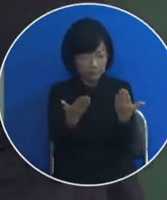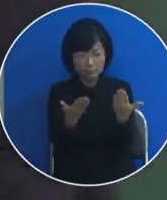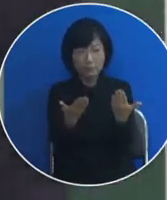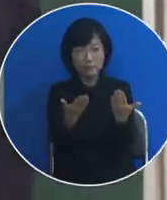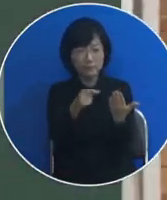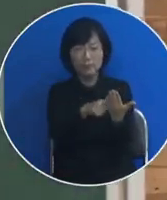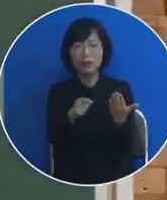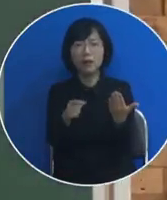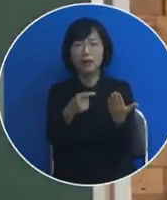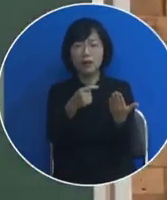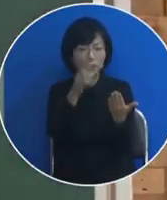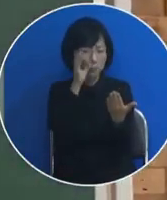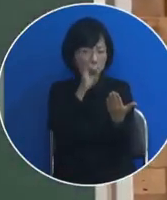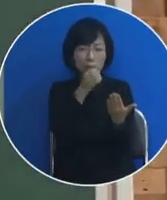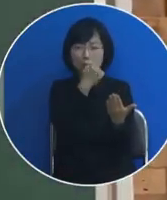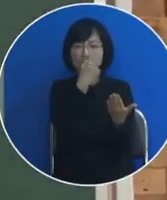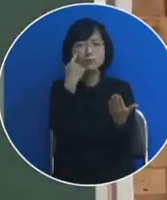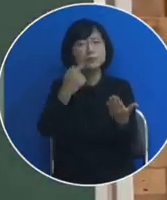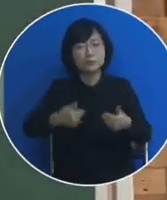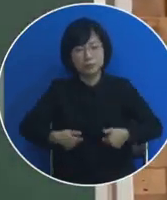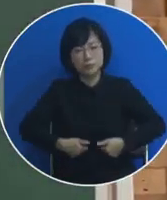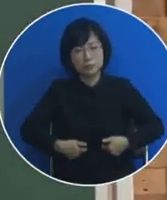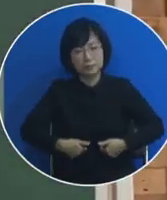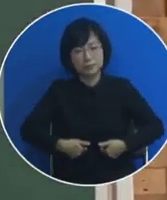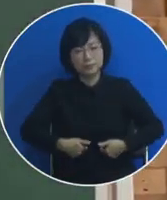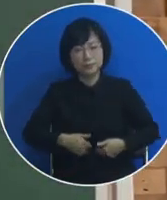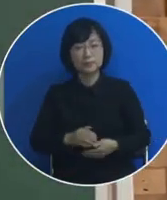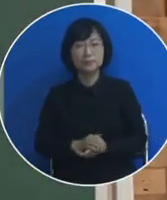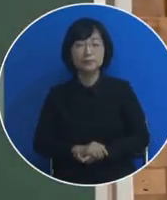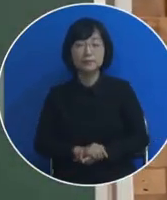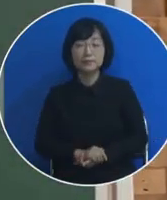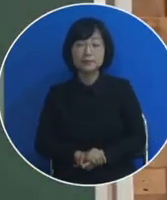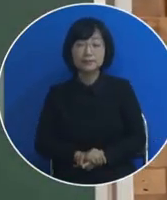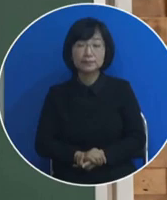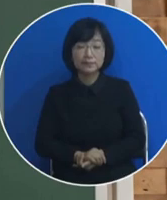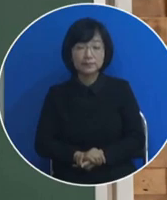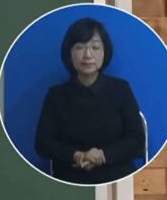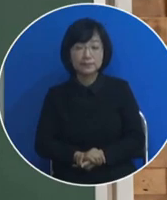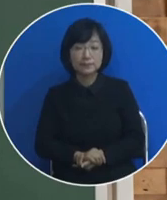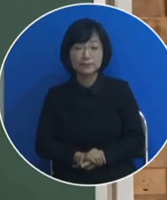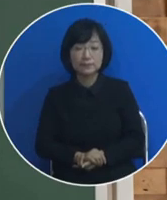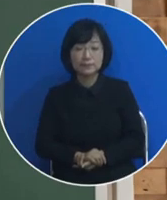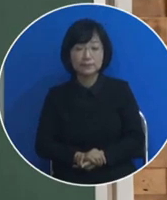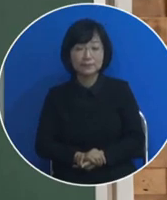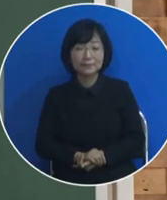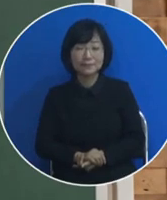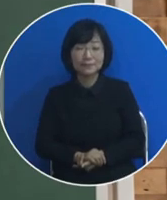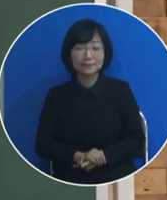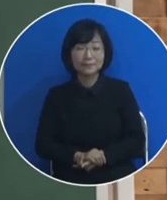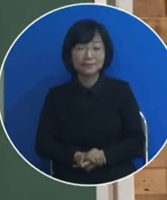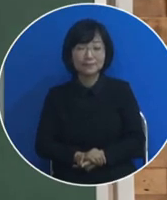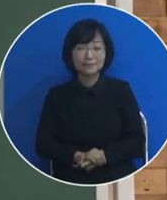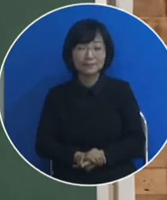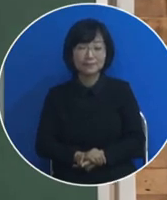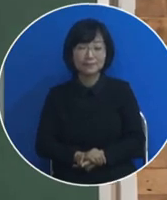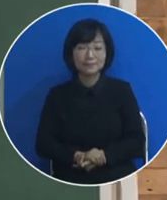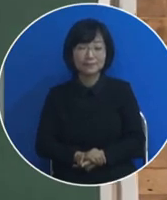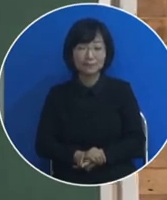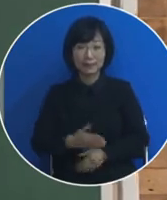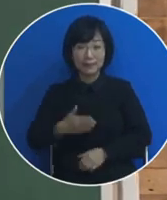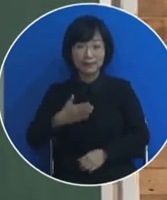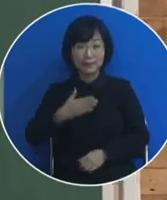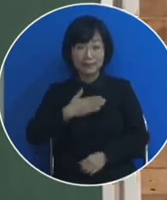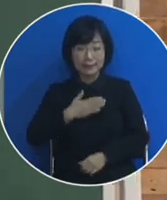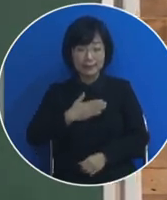있는 눈을 딱 가지고 계셔야 돼요. That you have to have the eyes to be able to see that. 나는 이제 하나님의